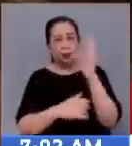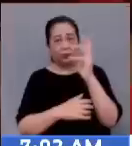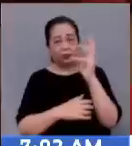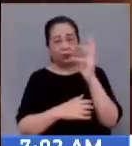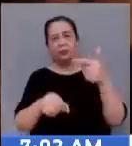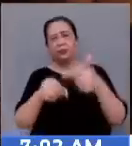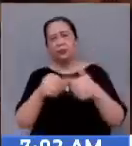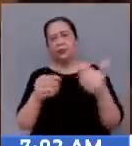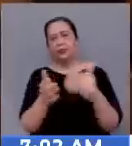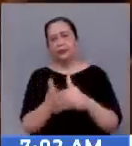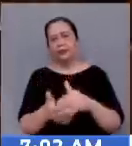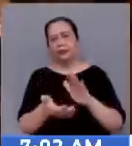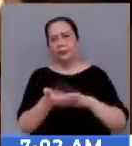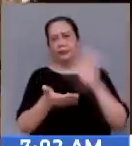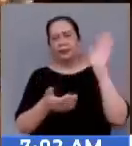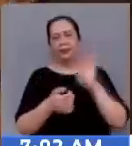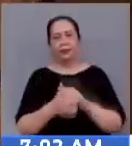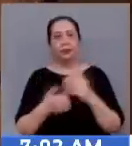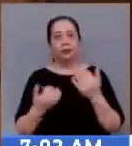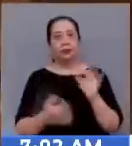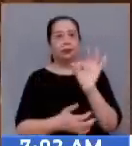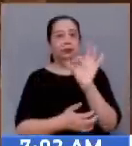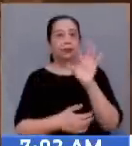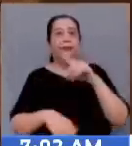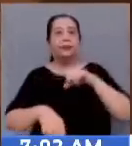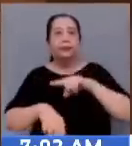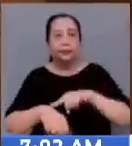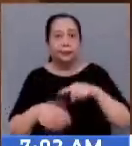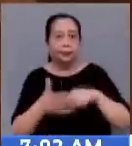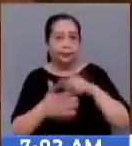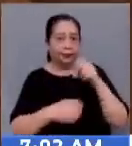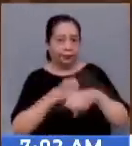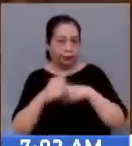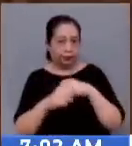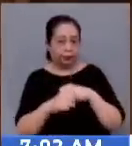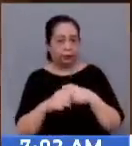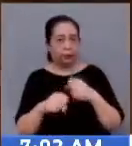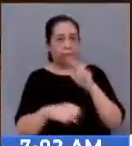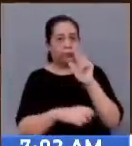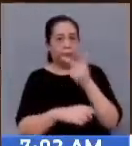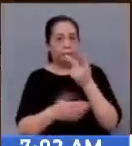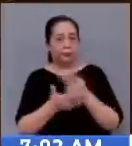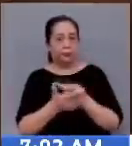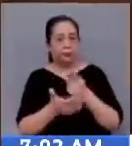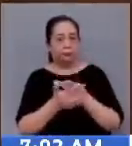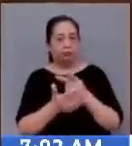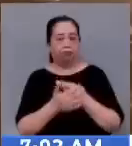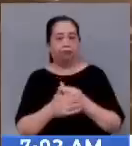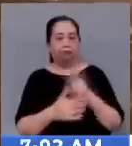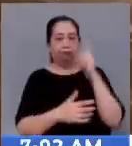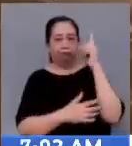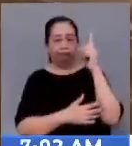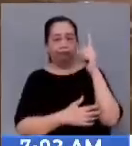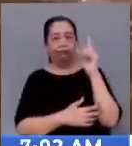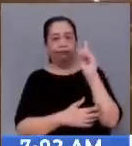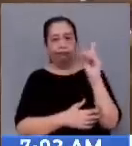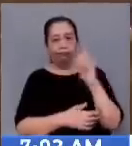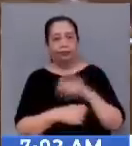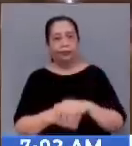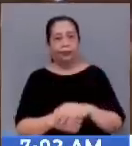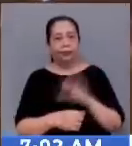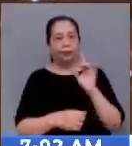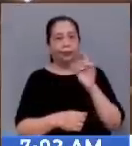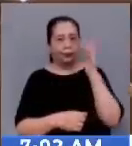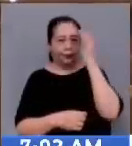petrolyo. 19 beses na yan ngayong taon. Tataas ng 3 pesos and 10 centavos sa kada litro ng diesel, 80 centavos sa